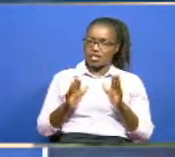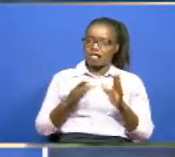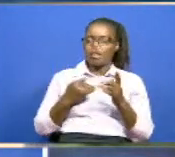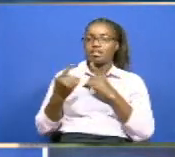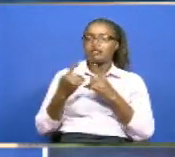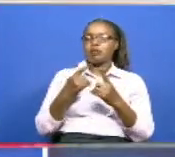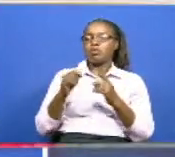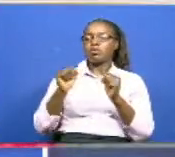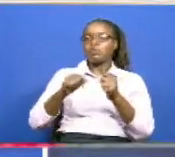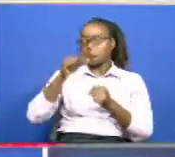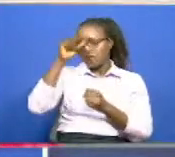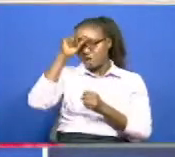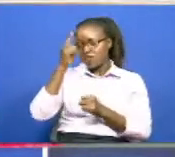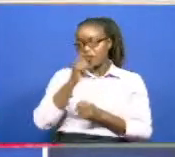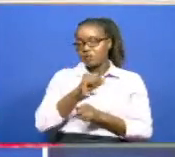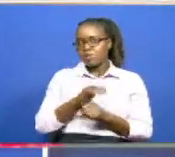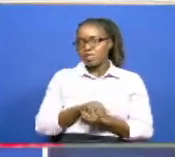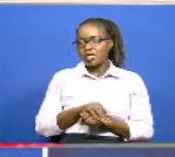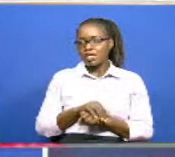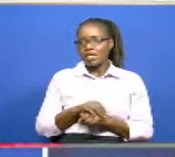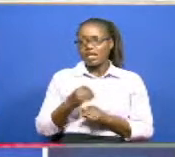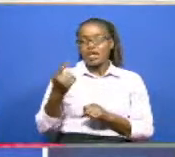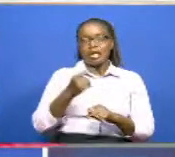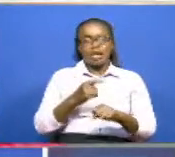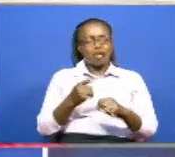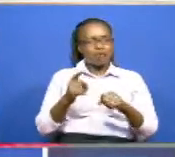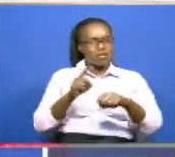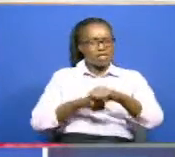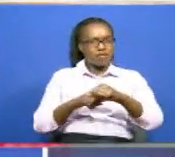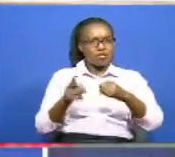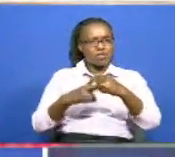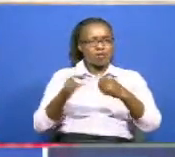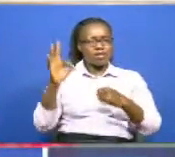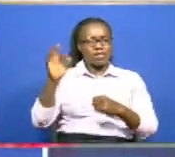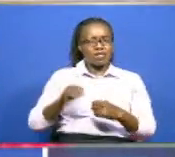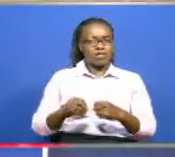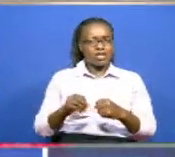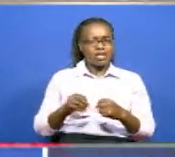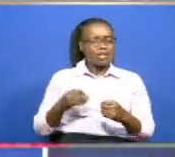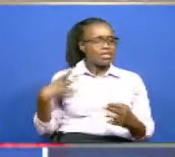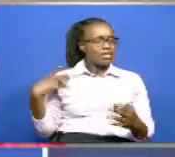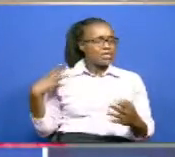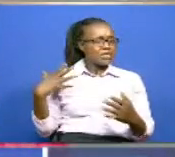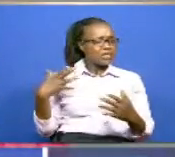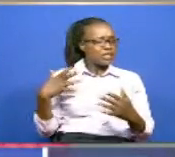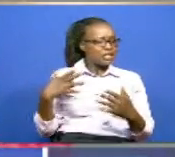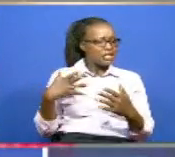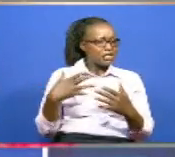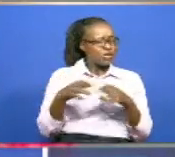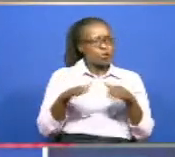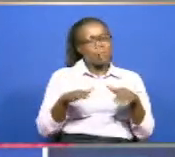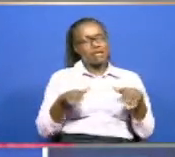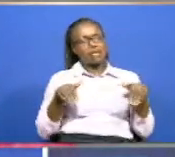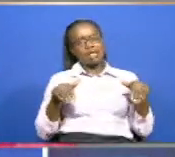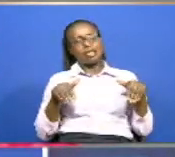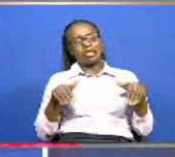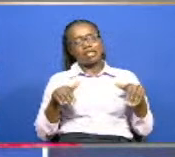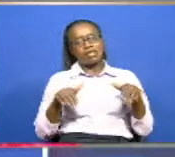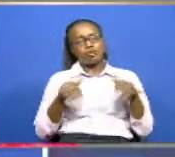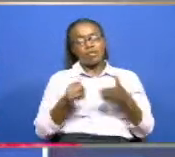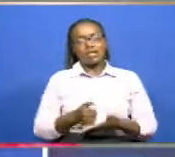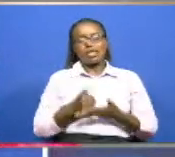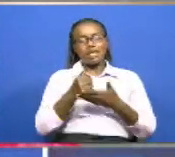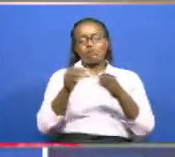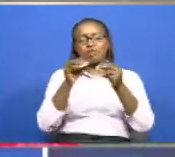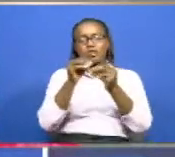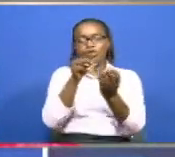na serikali. Tulifika hapa Kenyatta around 7:30 and since that time tumekuwa hapa hakuna mwenye anatuatendia. The doctors wako